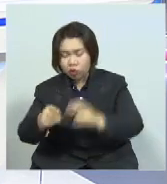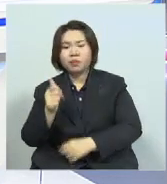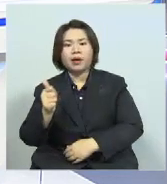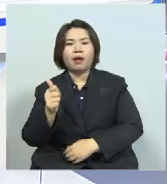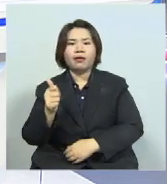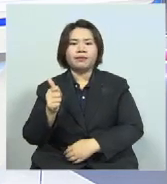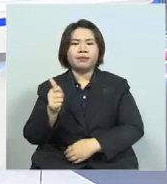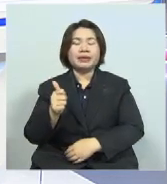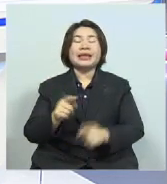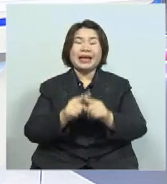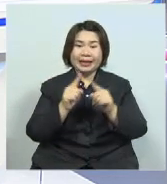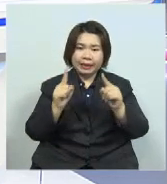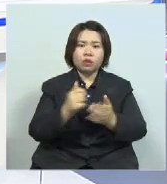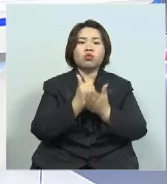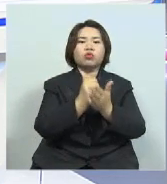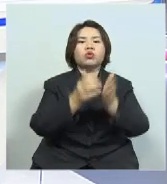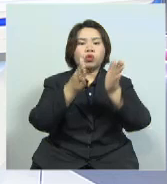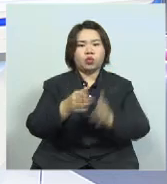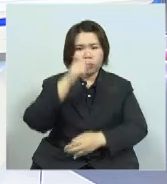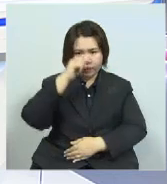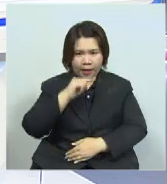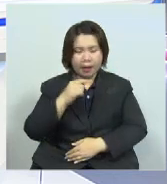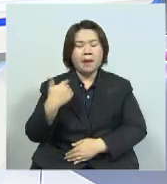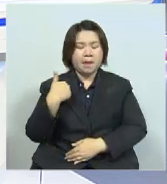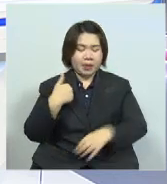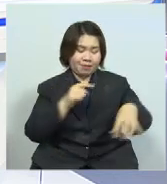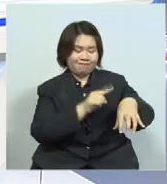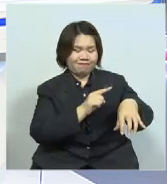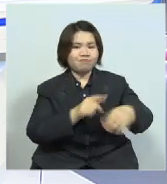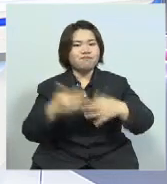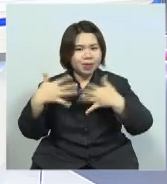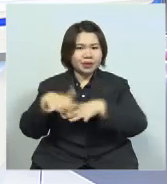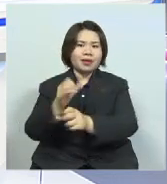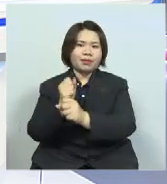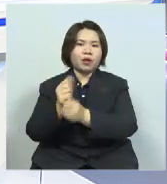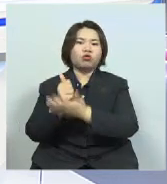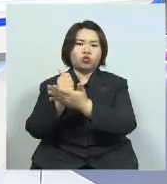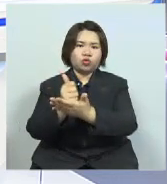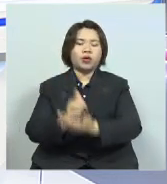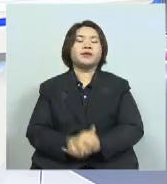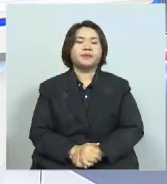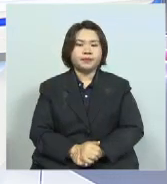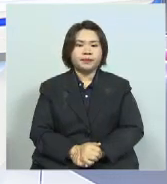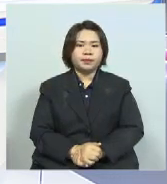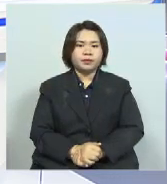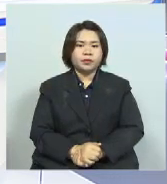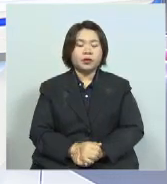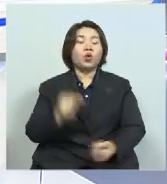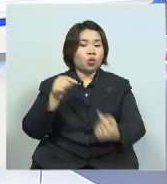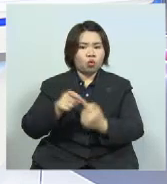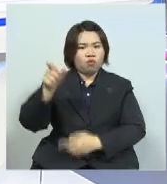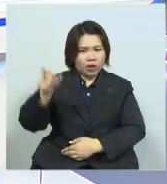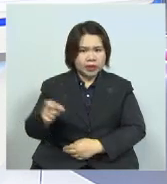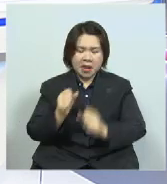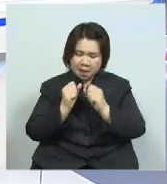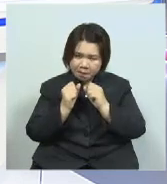แลสถานการณ์ได้ส่วนการช่วยเหลือคนไทยหน่วยงานที่เกี่ยวข้องก็กำลังประสานการทำงานอย่างใกล้ชิดนะคะ ใช่แล้วครับคือที่ทางฝรั่งเศสเองก็พยายามที่จ